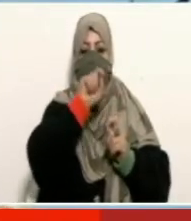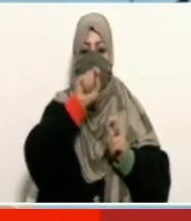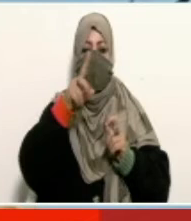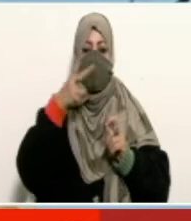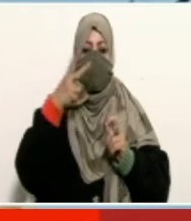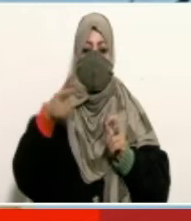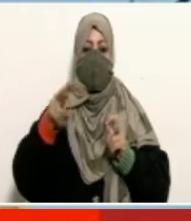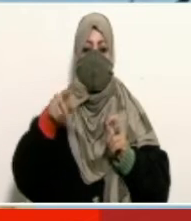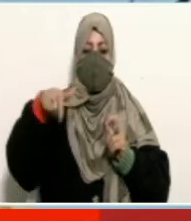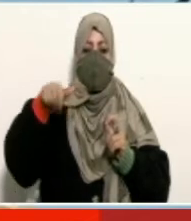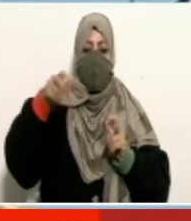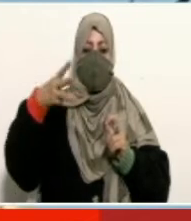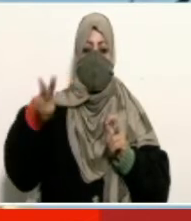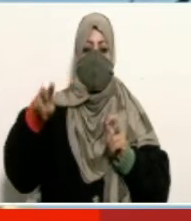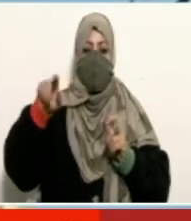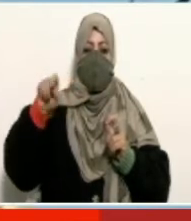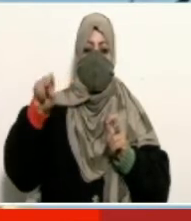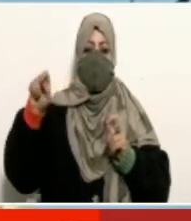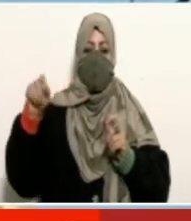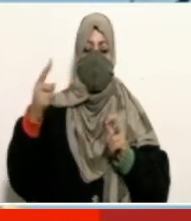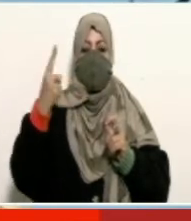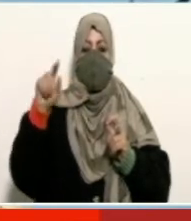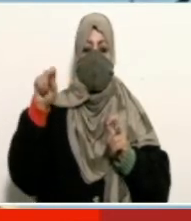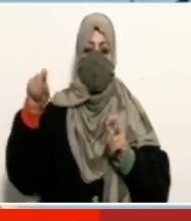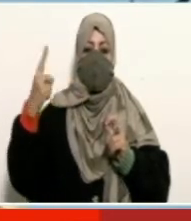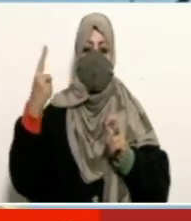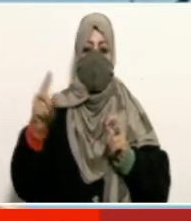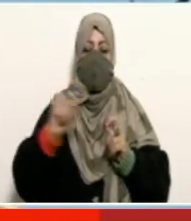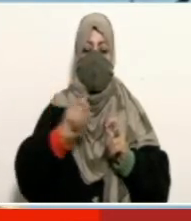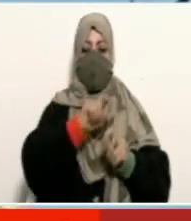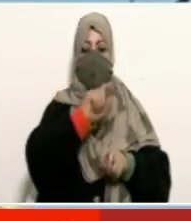021-36-02-101 وكذلك الرقم